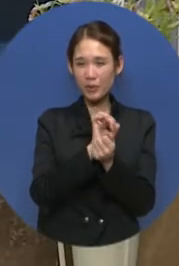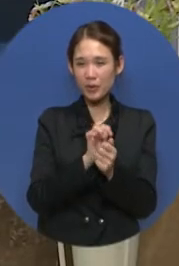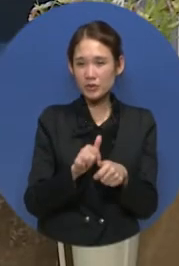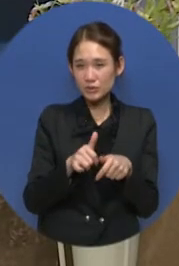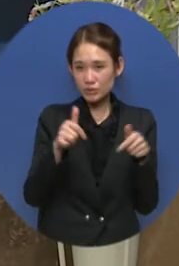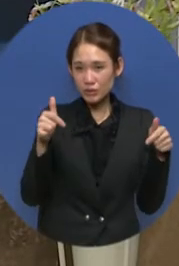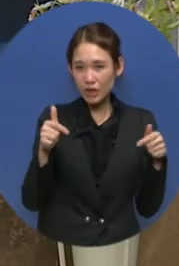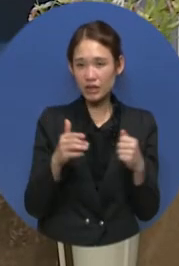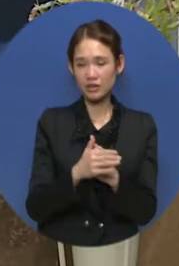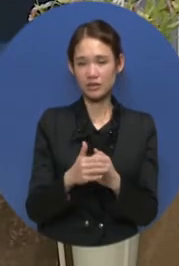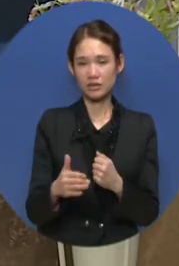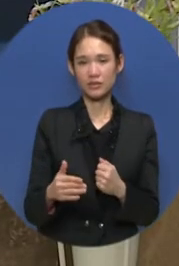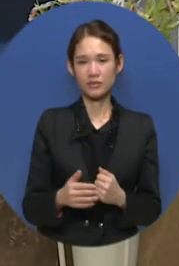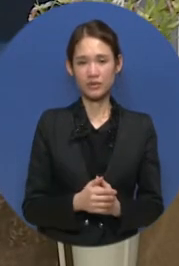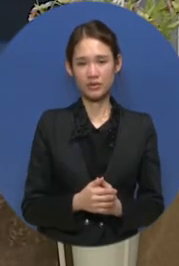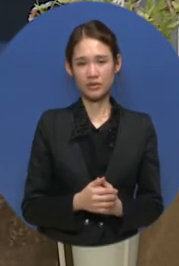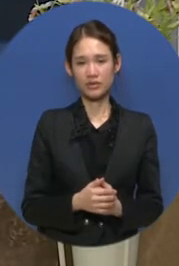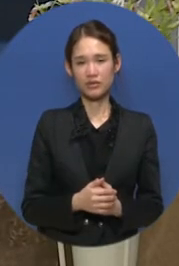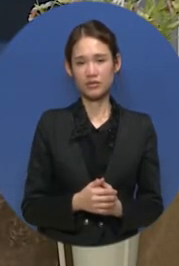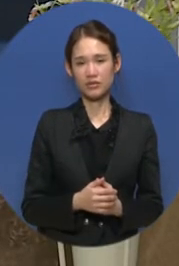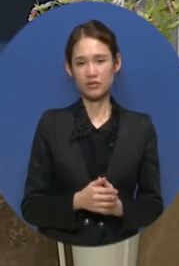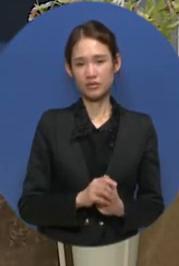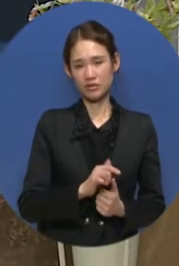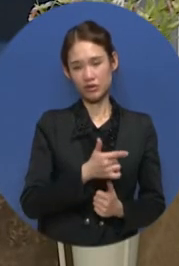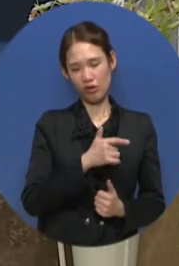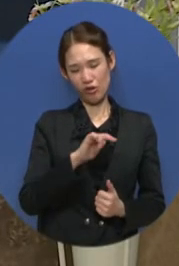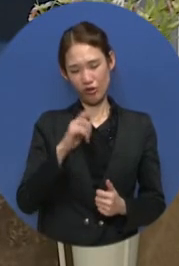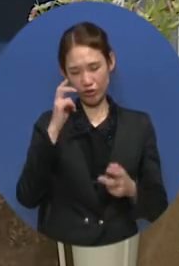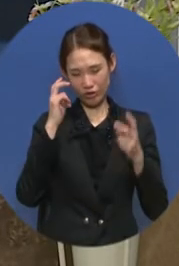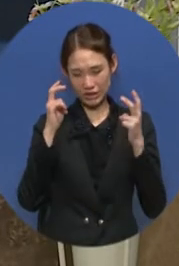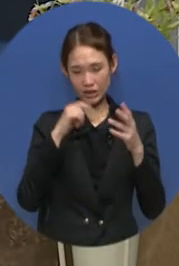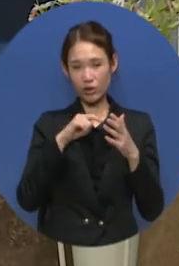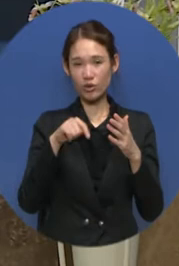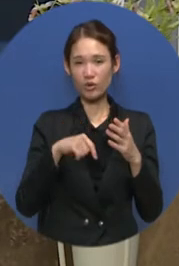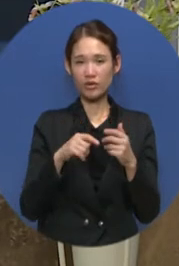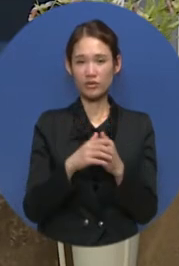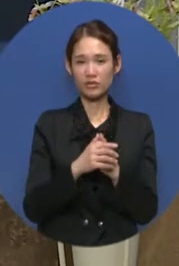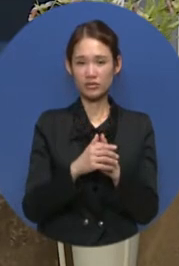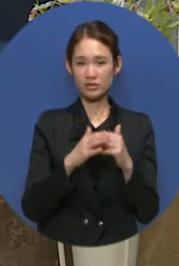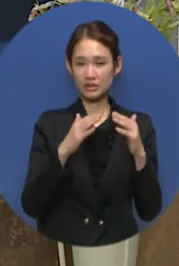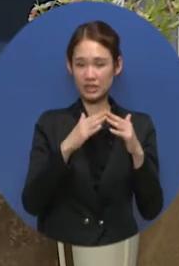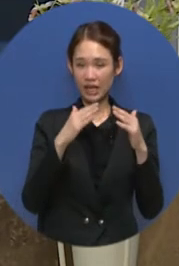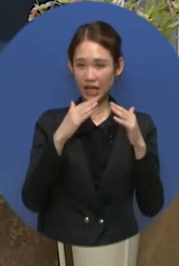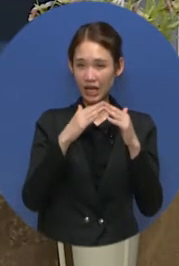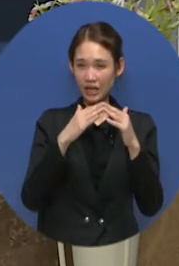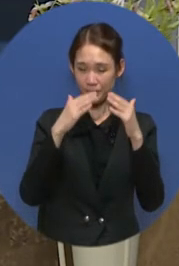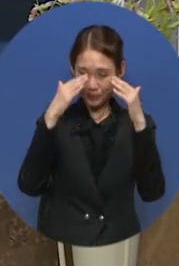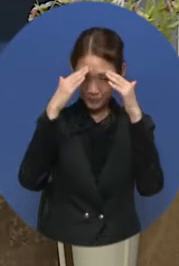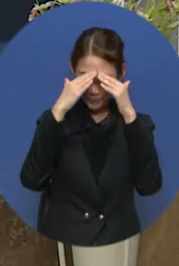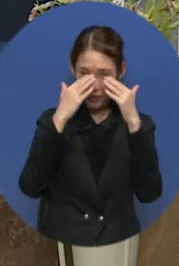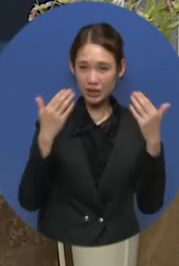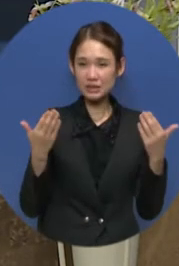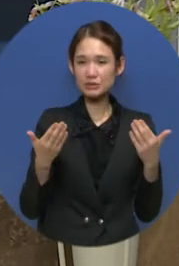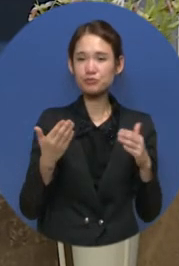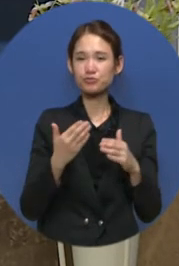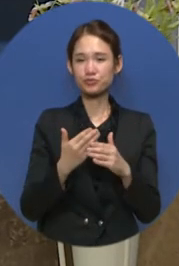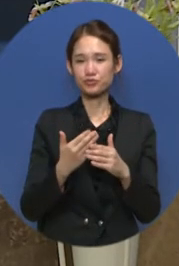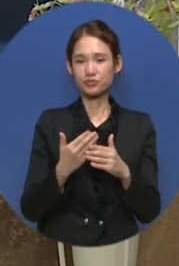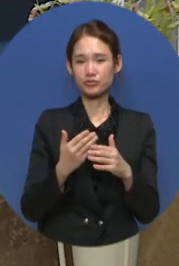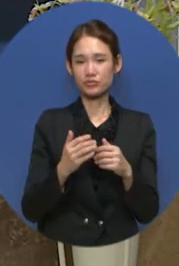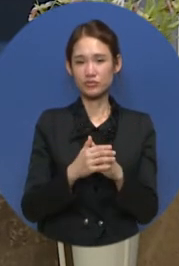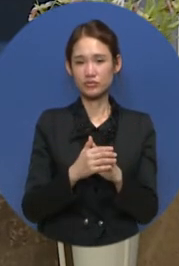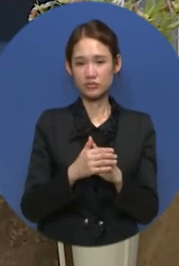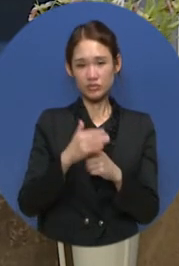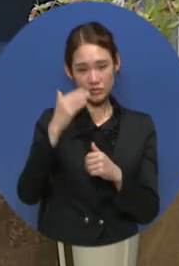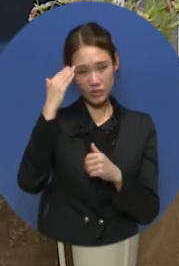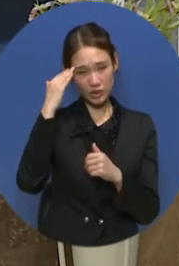사태로 인해서 네. 그 여러 이제 업체들에서는 기업들에서는 재택근무를 많이 시행을 하고 있거든요. 맞습니다.